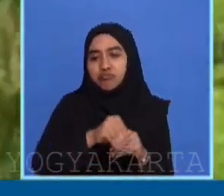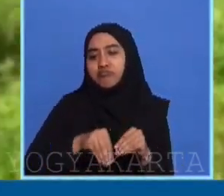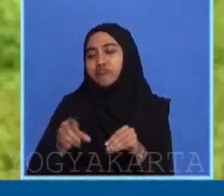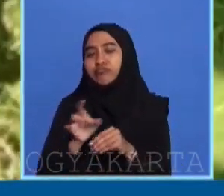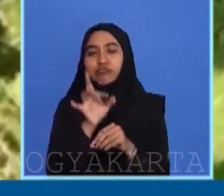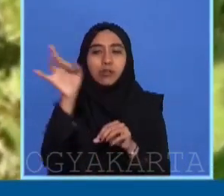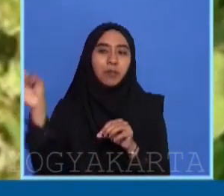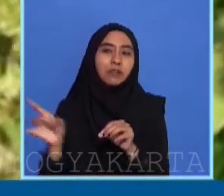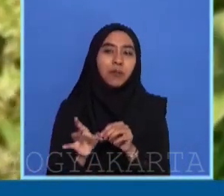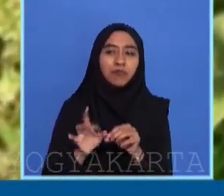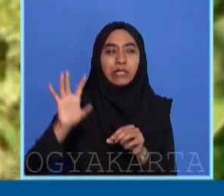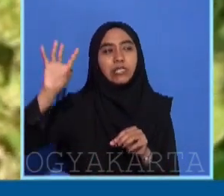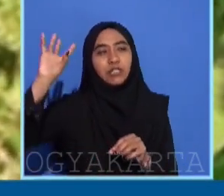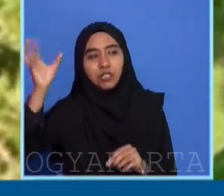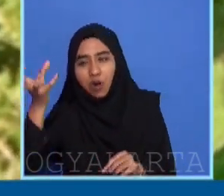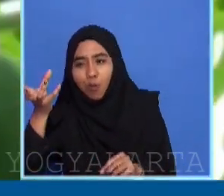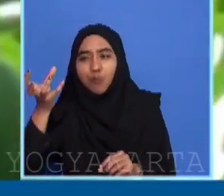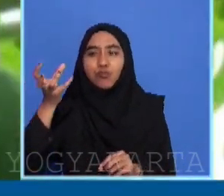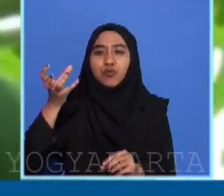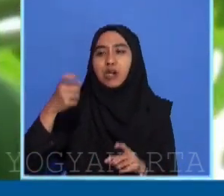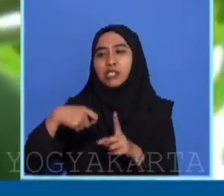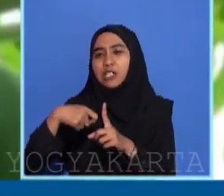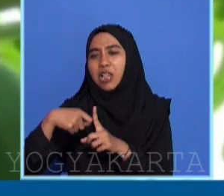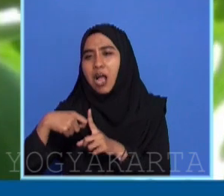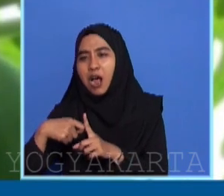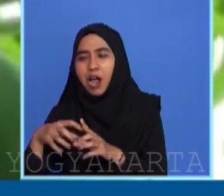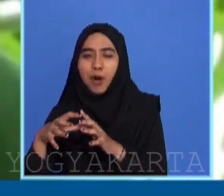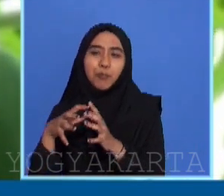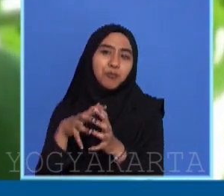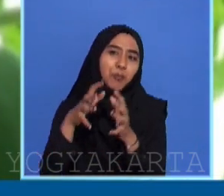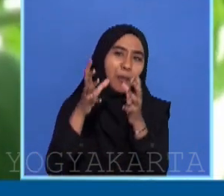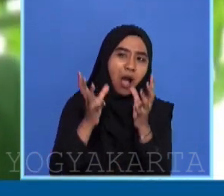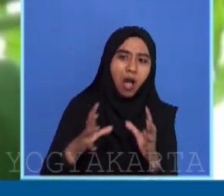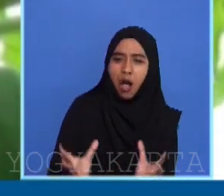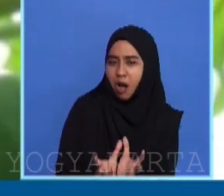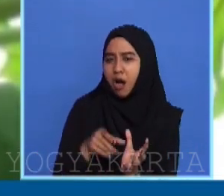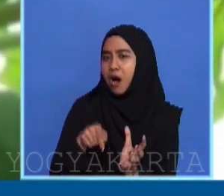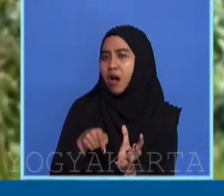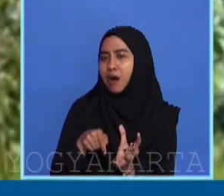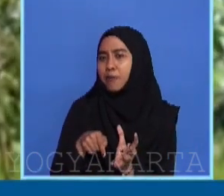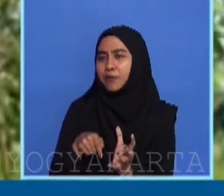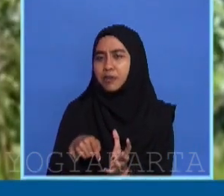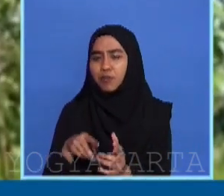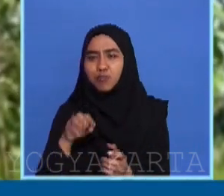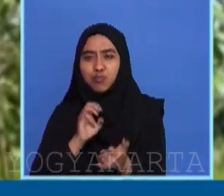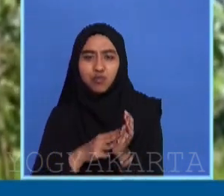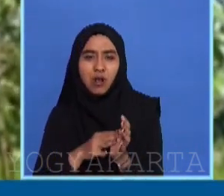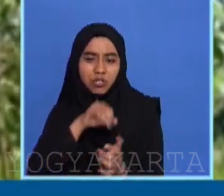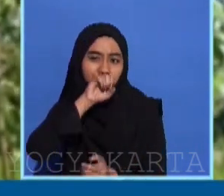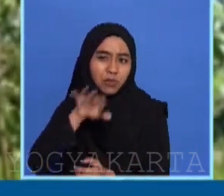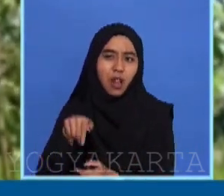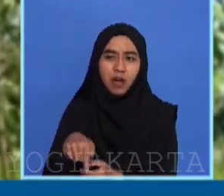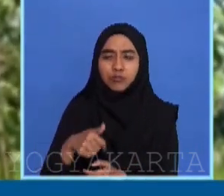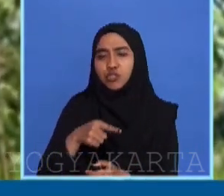pun tanaman jambu kristal kalian tanaman kates California miturut Ibu murniati pula tanam tumpangsari kabiji saget paring